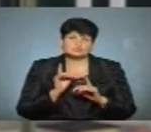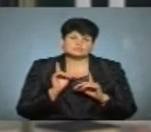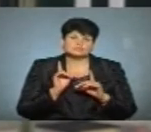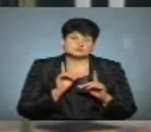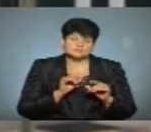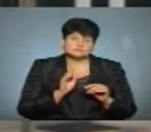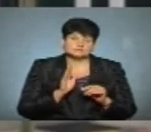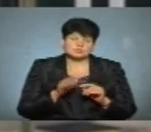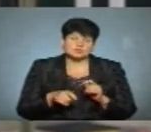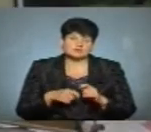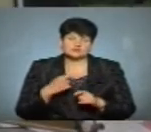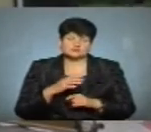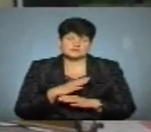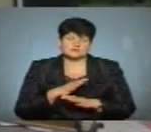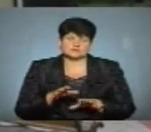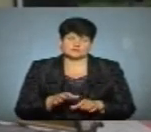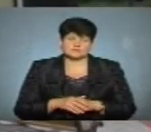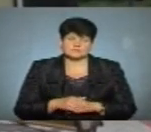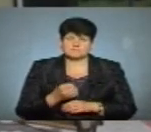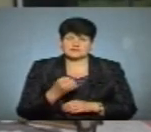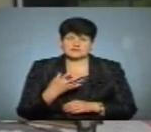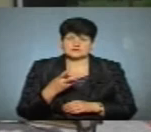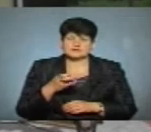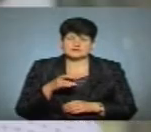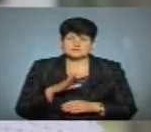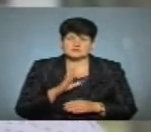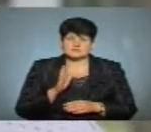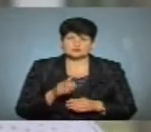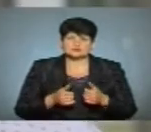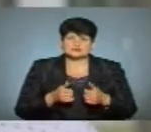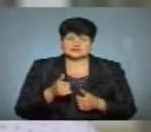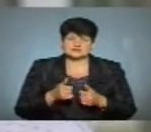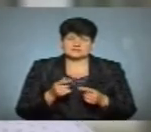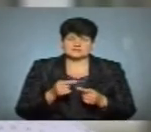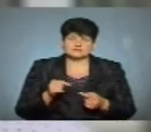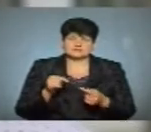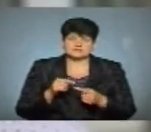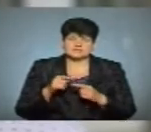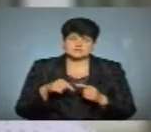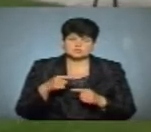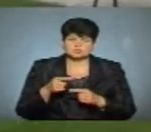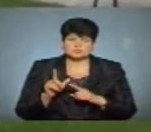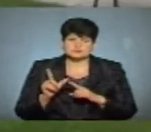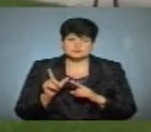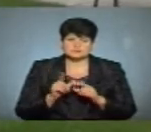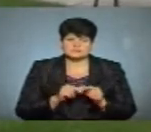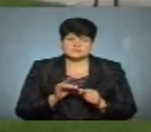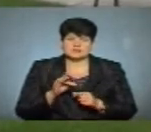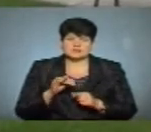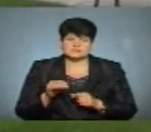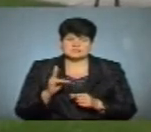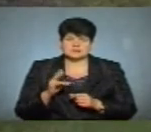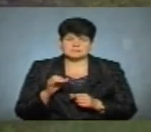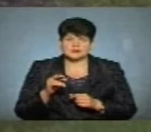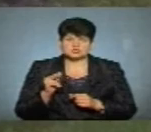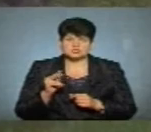і далі порушень ніяких не буде. 15 липня має відбутися тендер, де визначать наступного перевізника на рейс Кип'ячка-Тернопіль, повідомив Олег